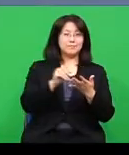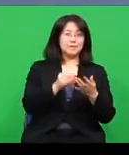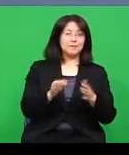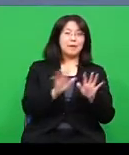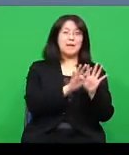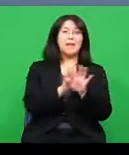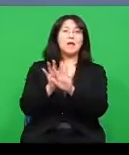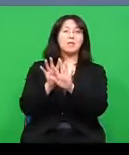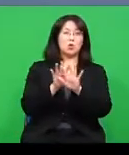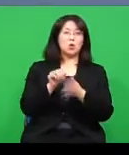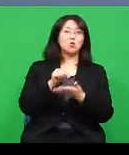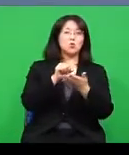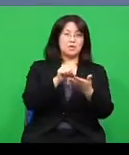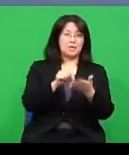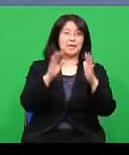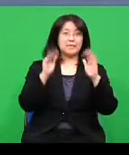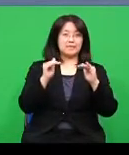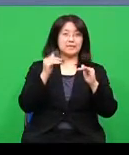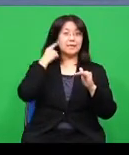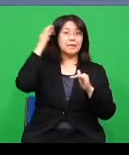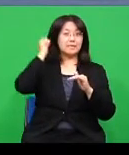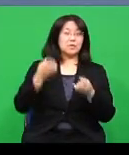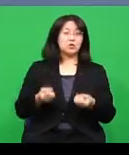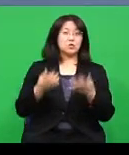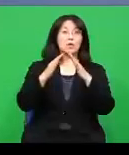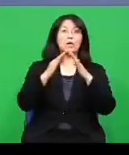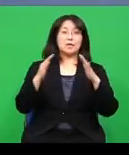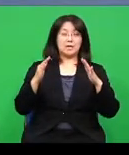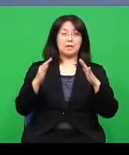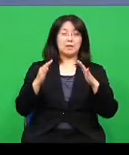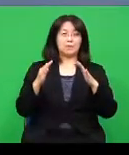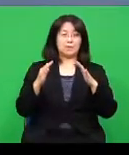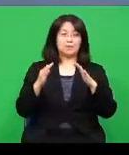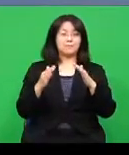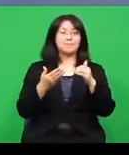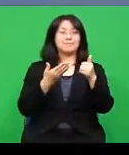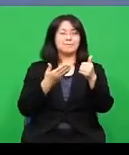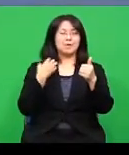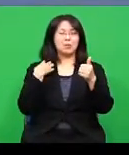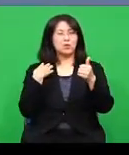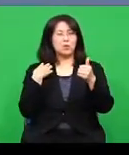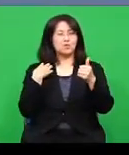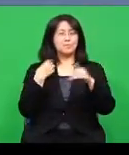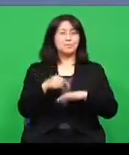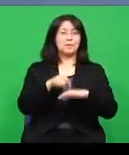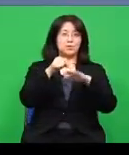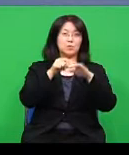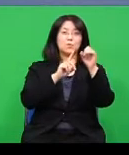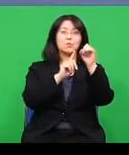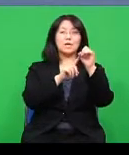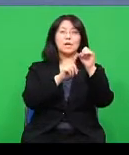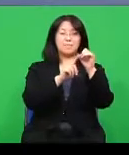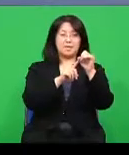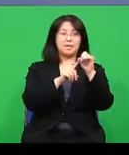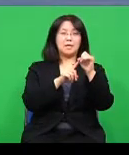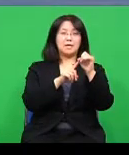からその凱旋パレードとか贈呈式記念祝賀会は、浅野山関の